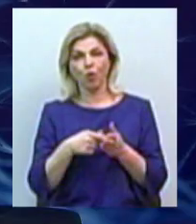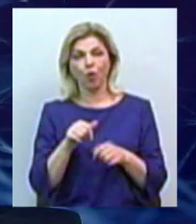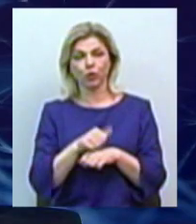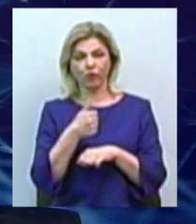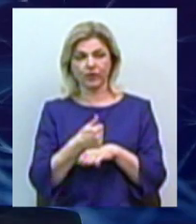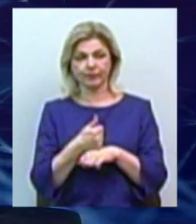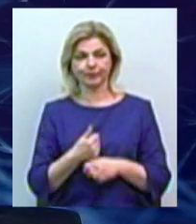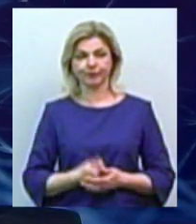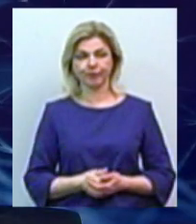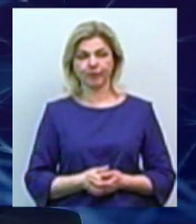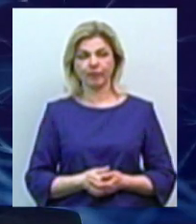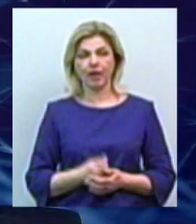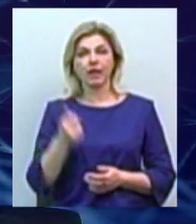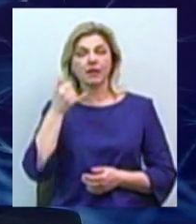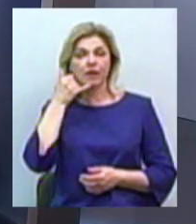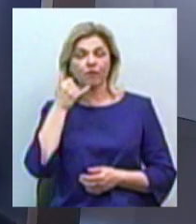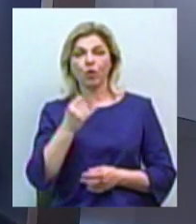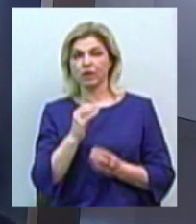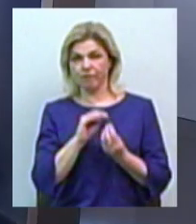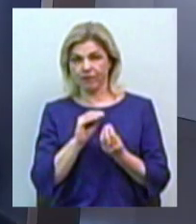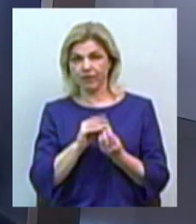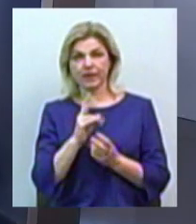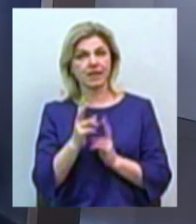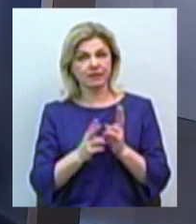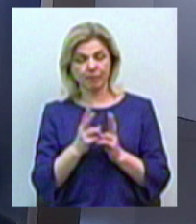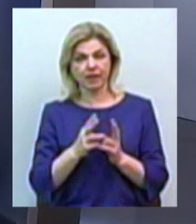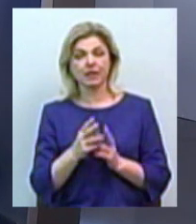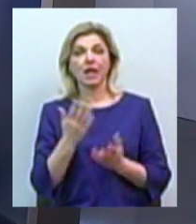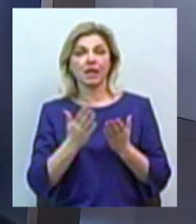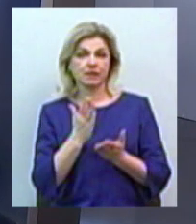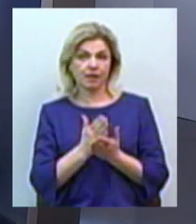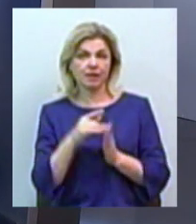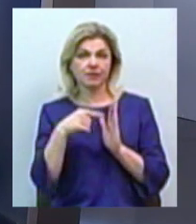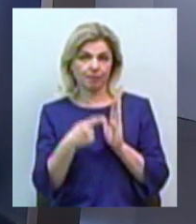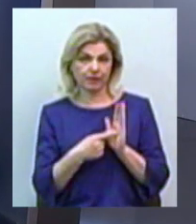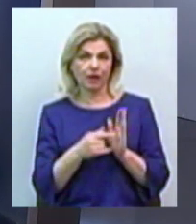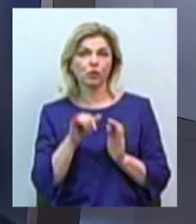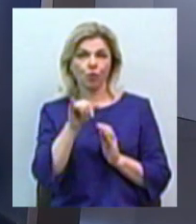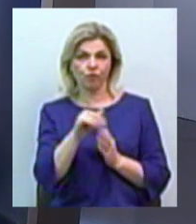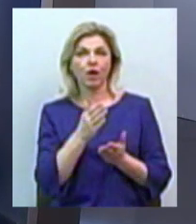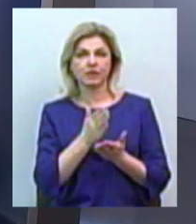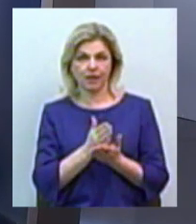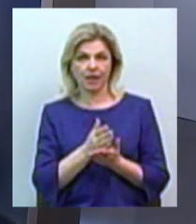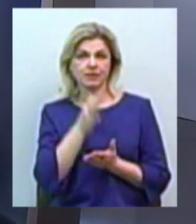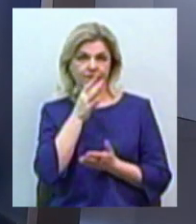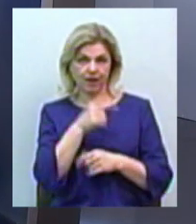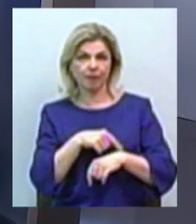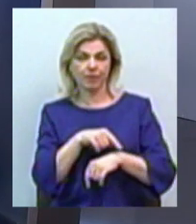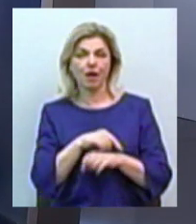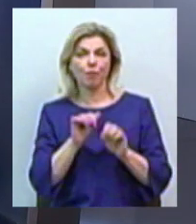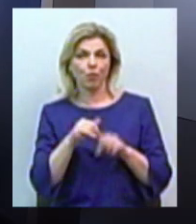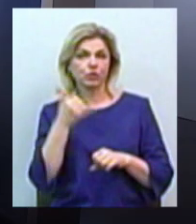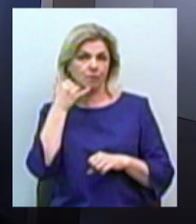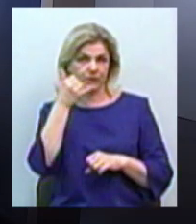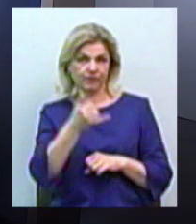вас. Телефон студії незмінний, 76-92-33. Якщо маєте запитання, побажання, у вас залишається близько 25 хвилин, може навіть трошки